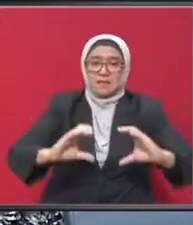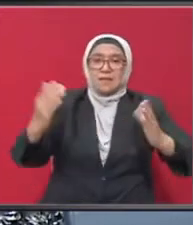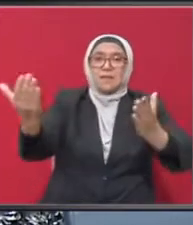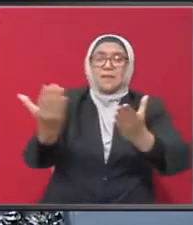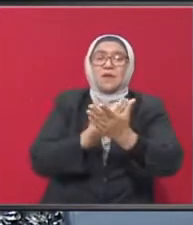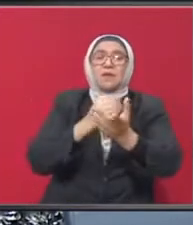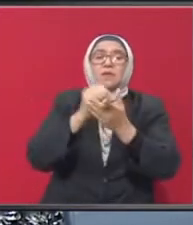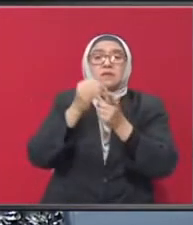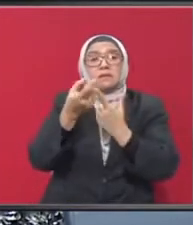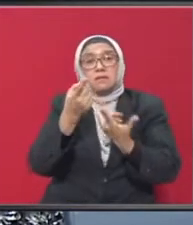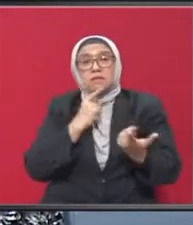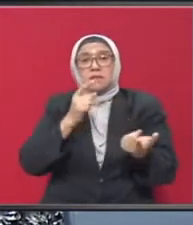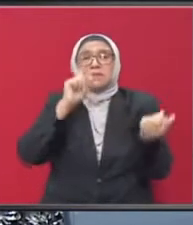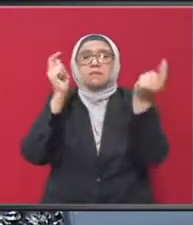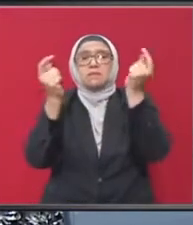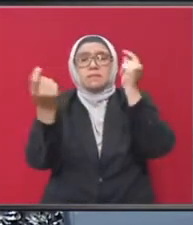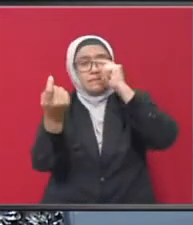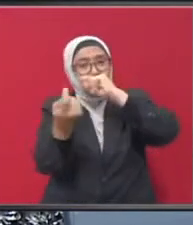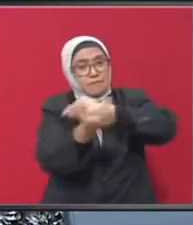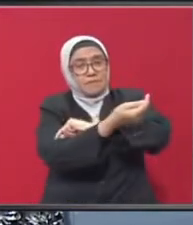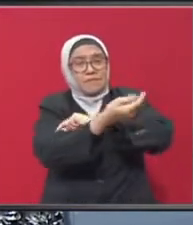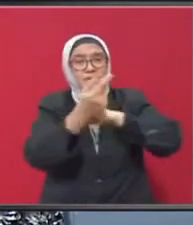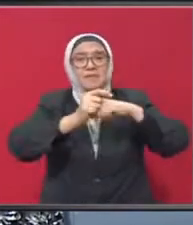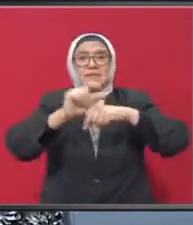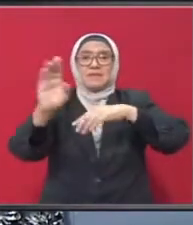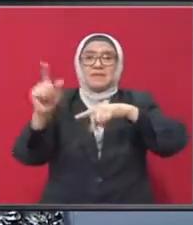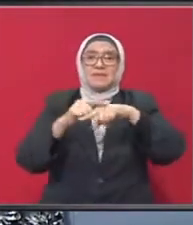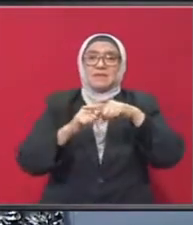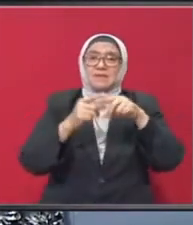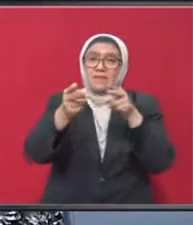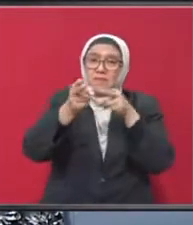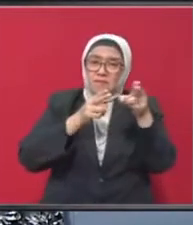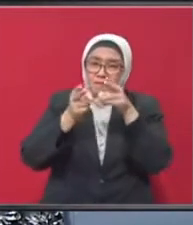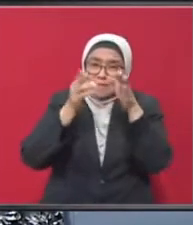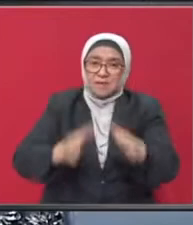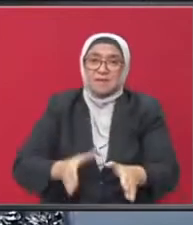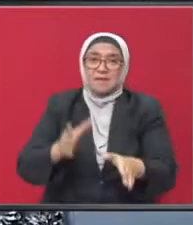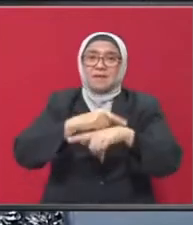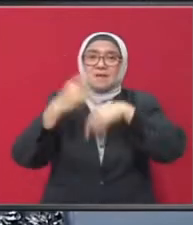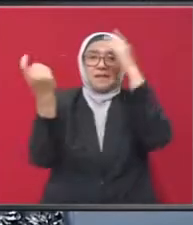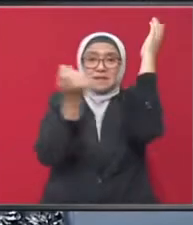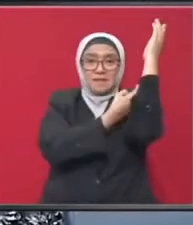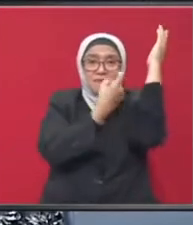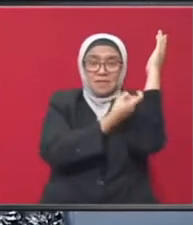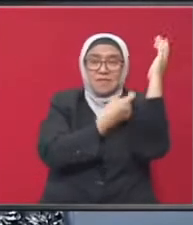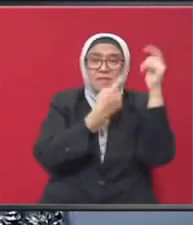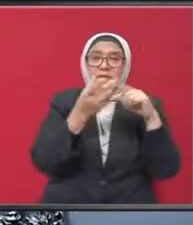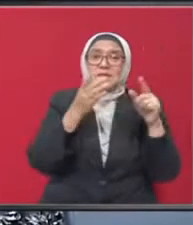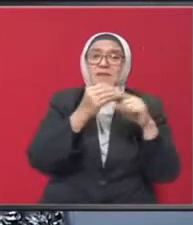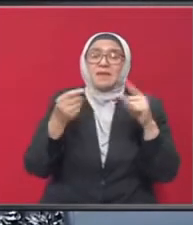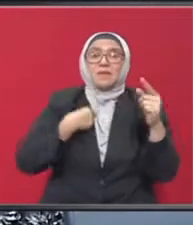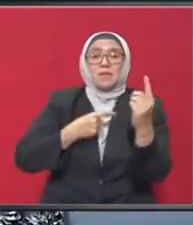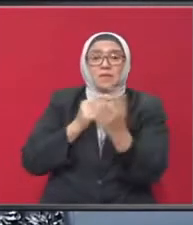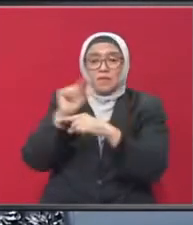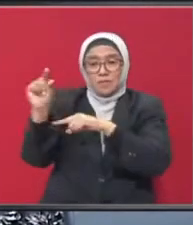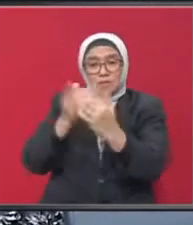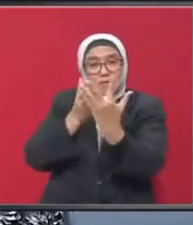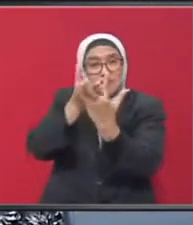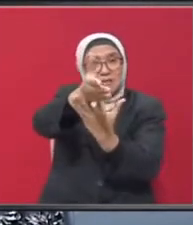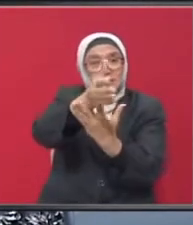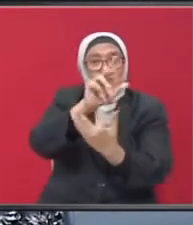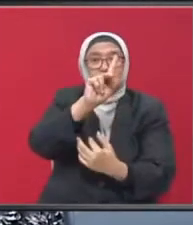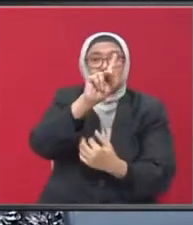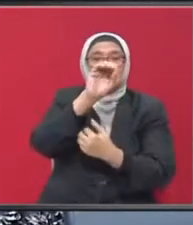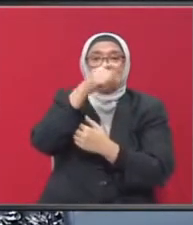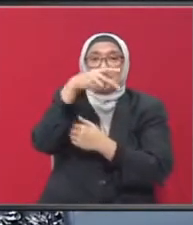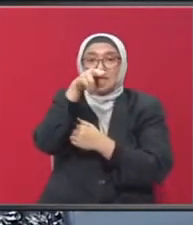saya sesuai transformasi perusahaan getah yaitu bukan hanya menggunakan kabel suatu materi musik operasi memperkenalkan